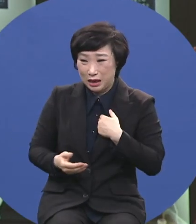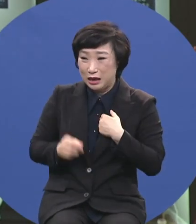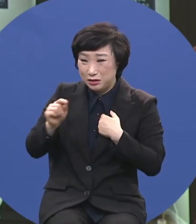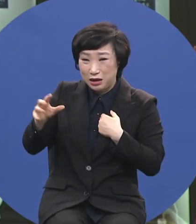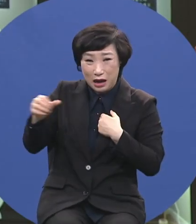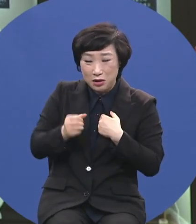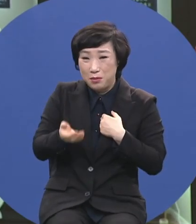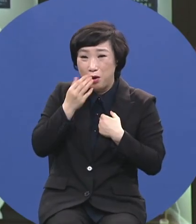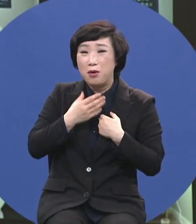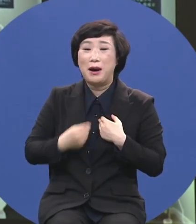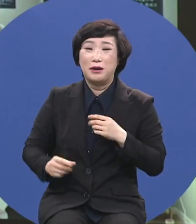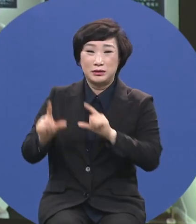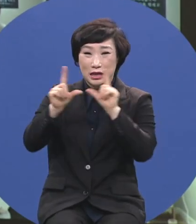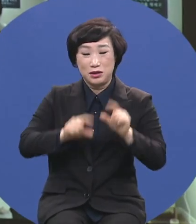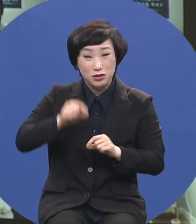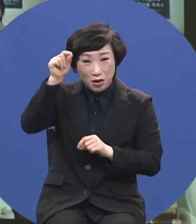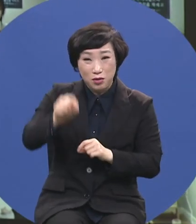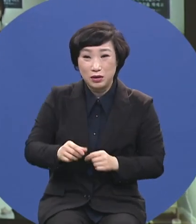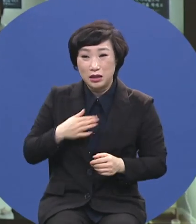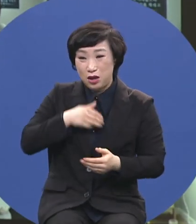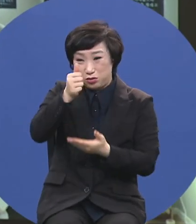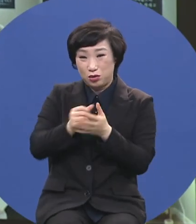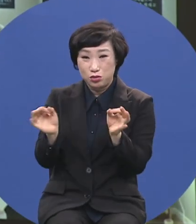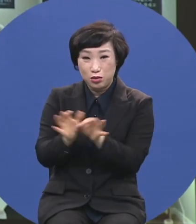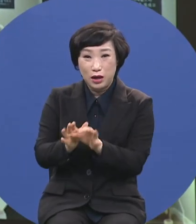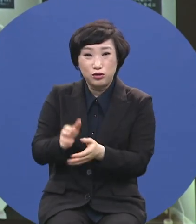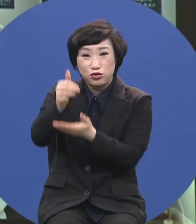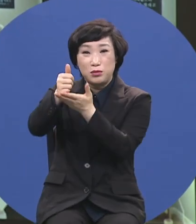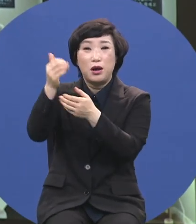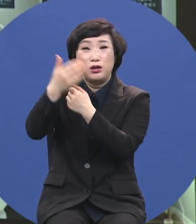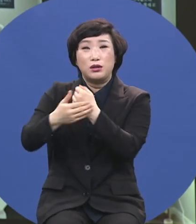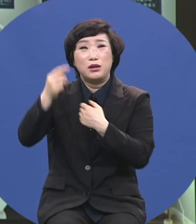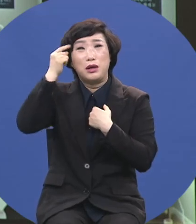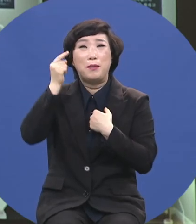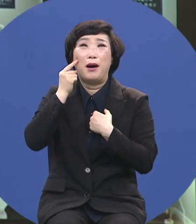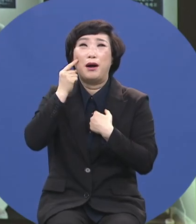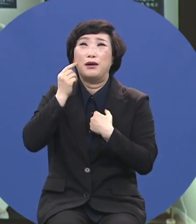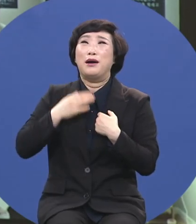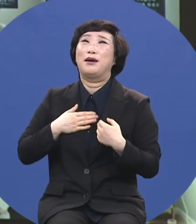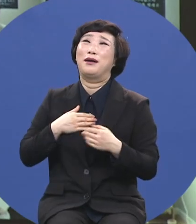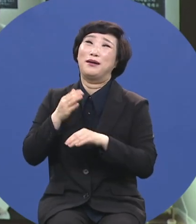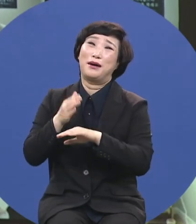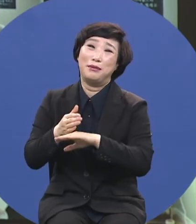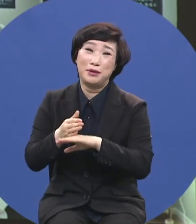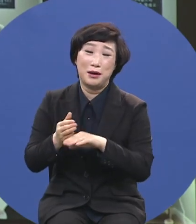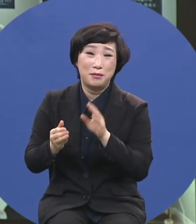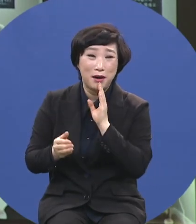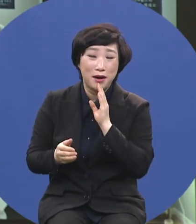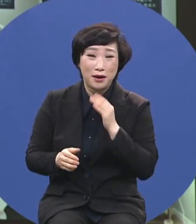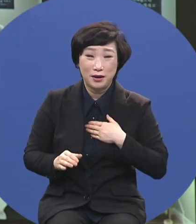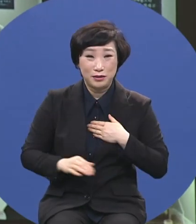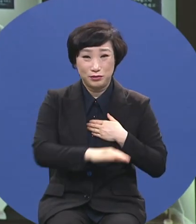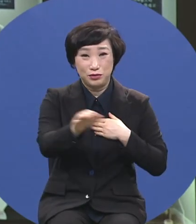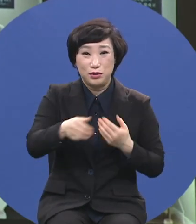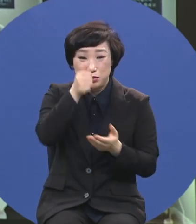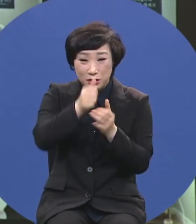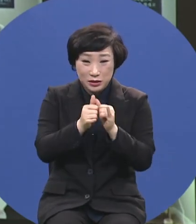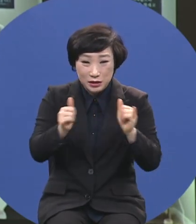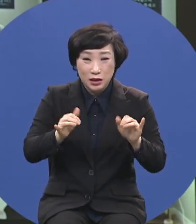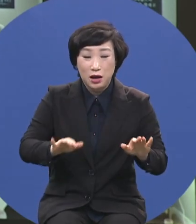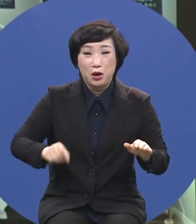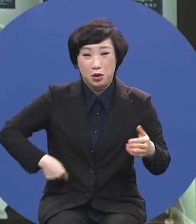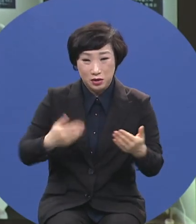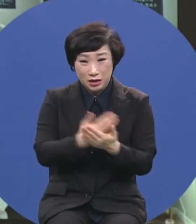마시고 영원히 살게 하고 속게 하신 그 주님의 은혜가 얼마나 감사하냐. 죄인들이 회개하고 이